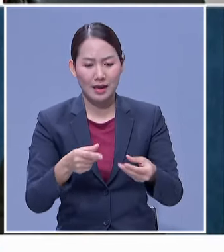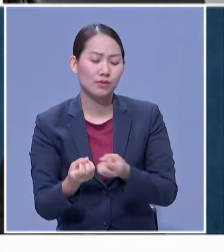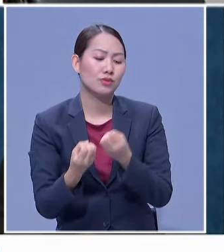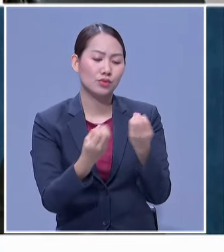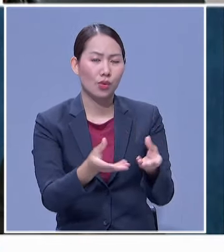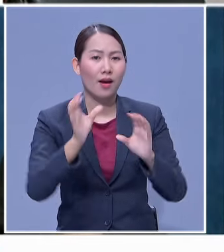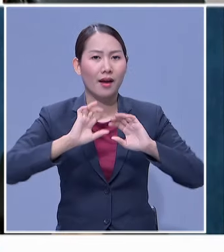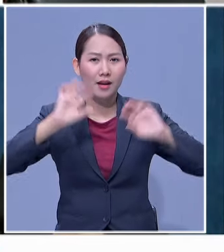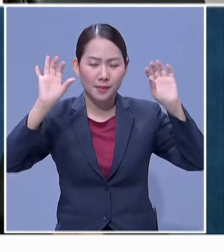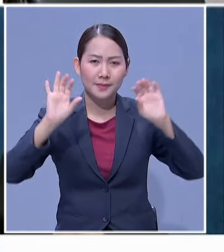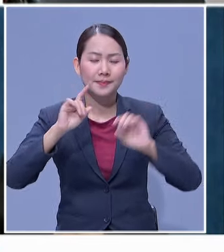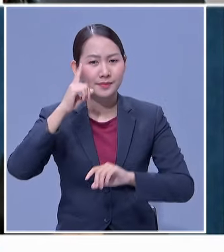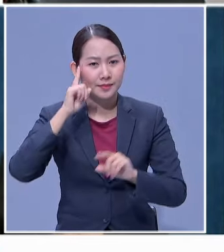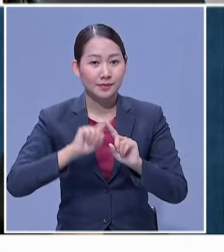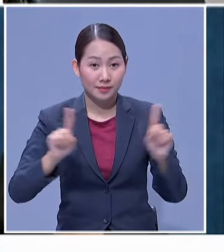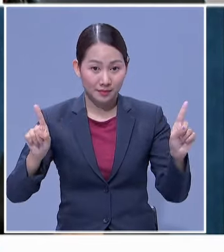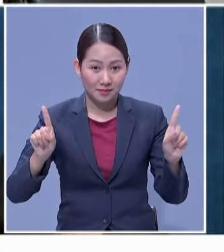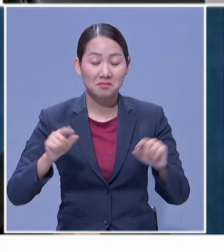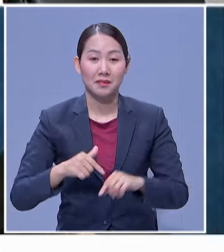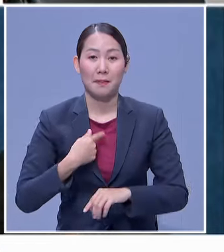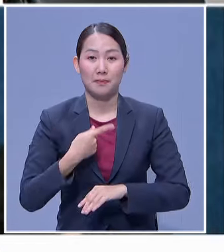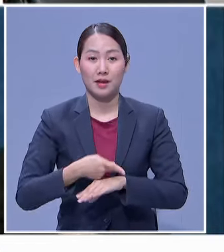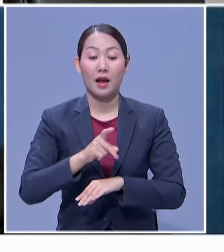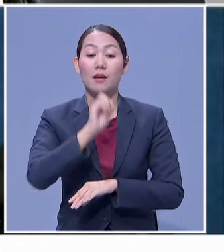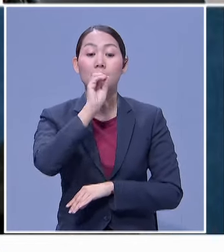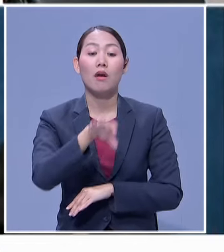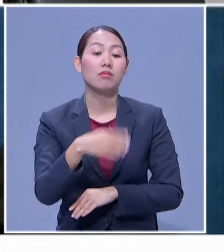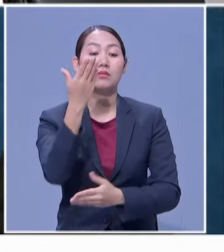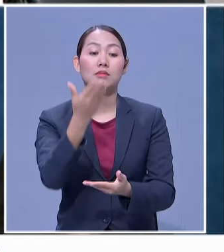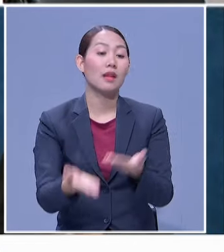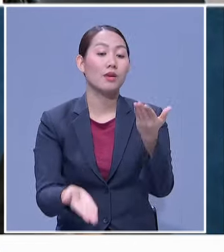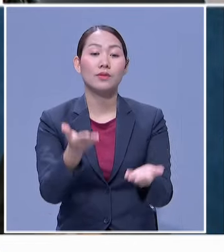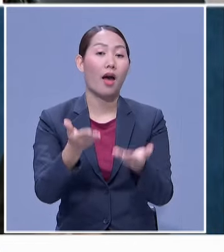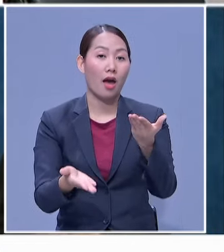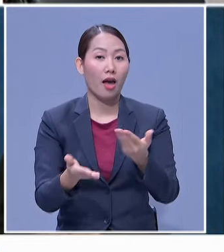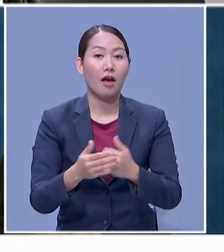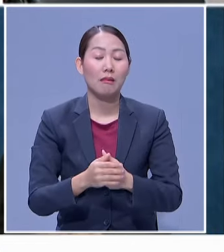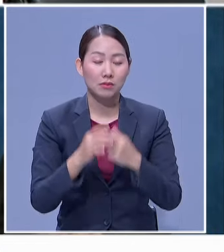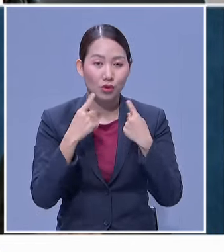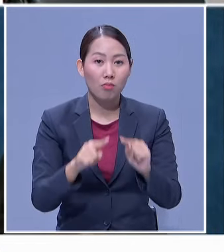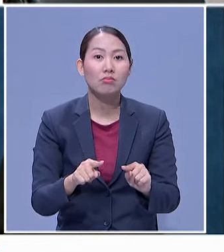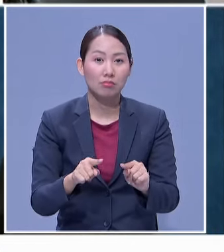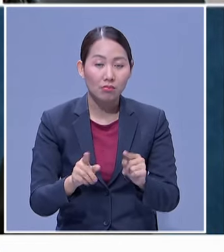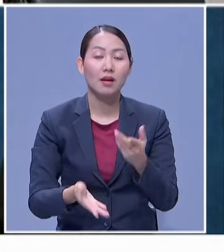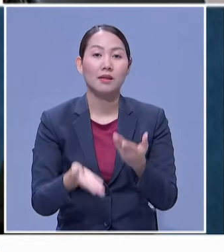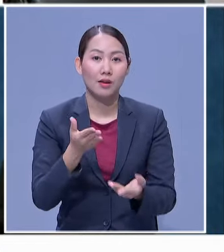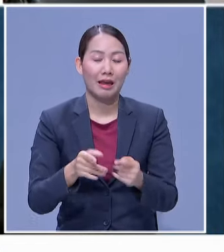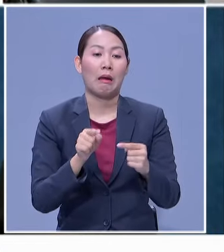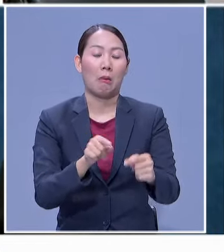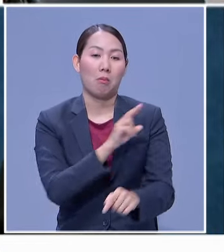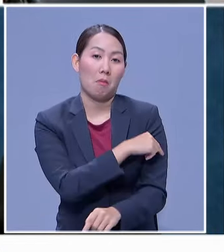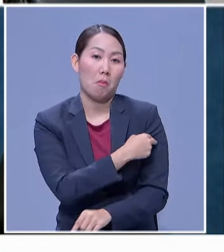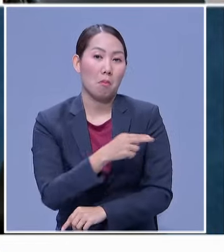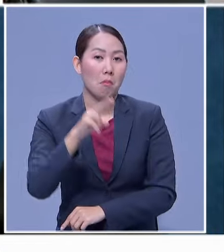สวนกลับมาว่าแล้วแต่ท่านครับก่อนจะนำไปซึ่งการตอบโต้กันแล้วก็เกิดเหตุการณ์ที่เราเห็นจากในคลิปเมื่อสักครู่นี้นะ